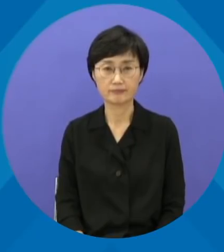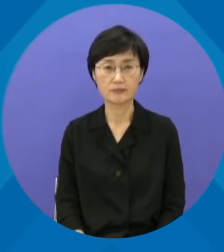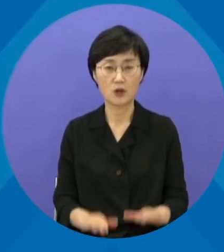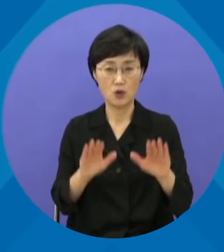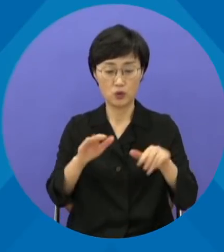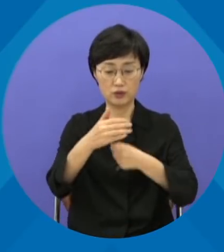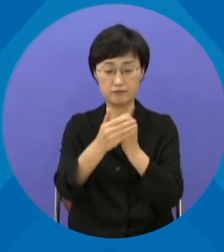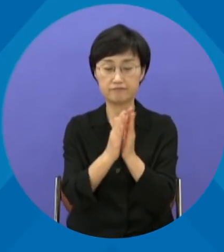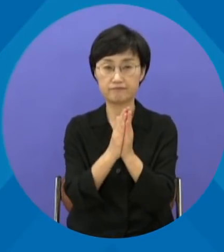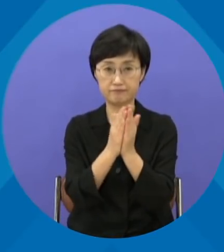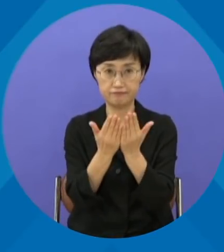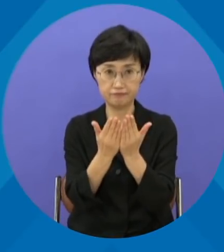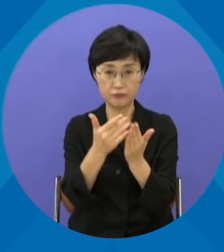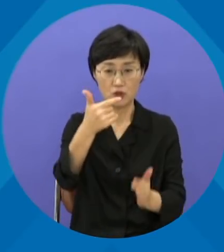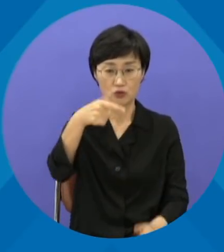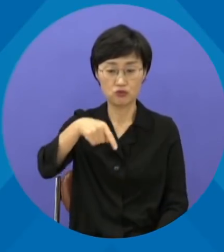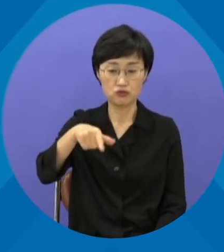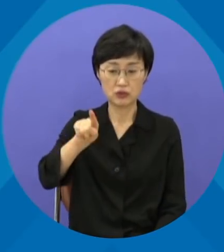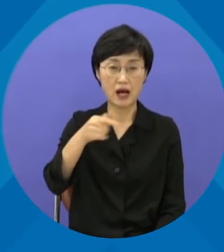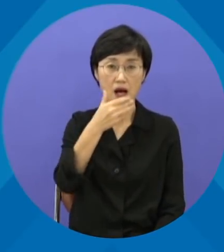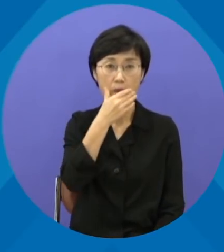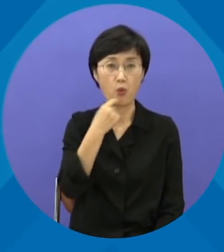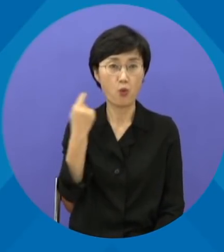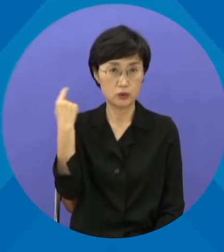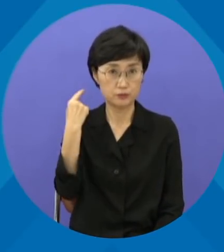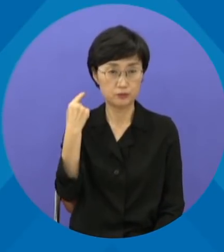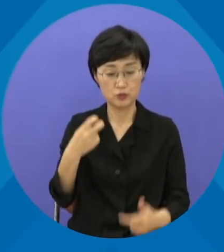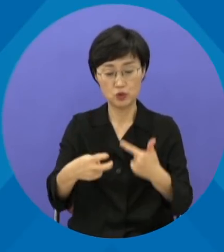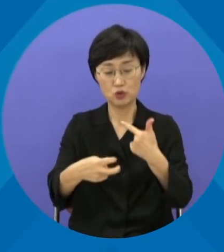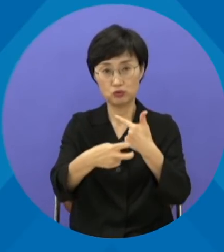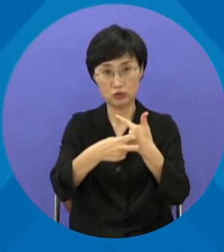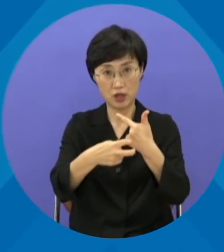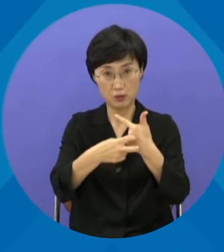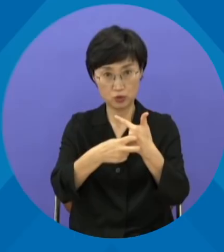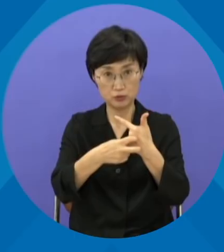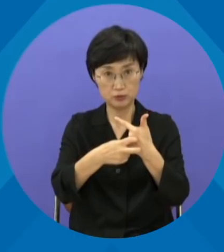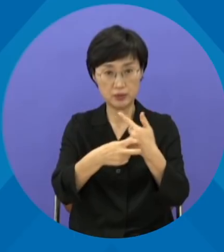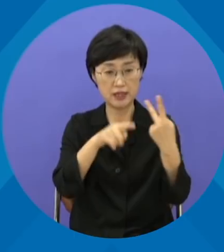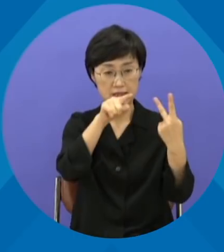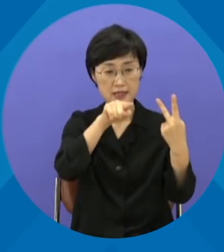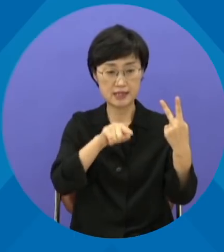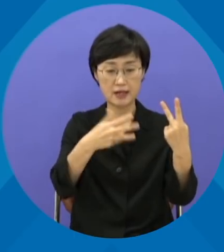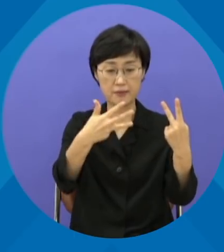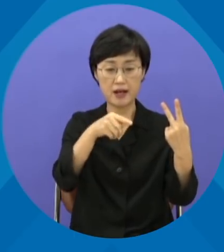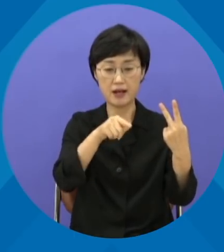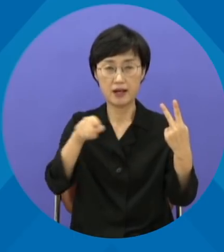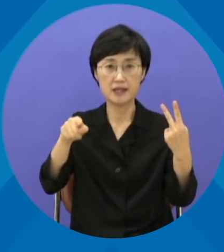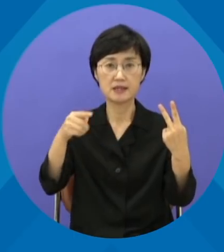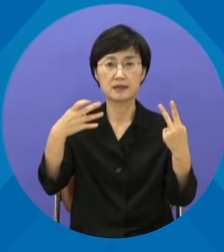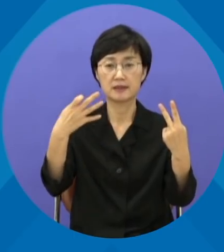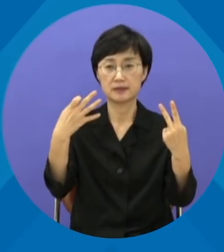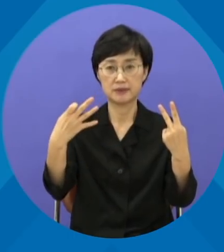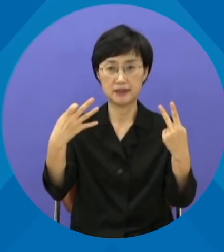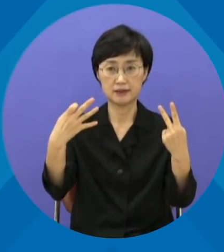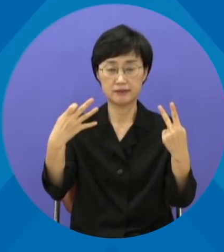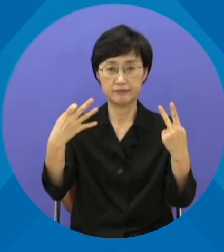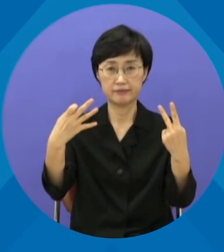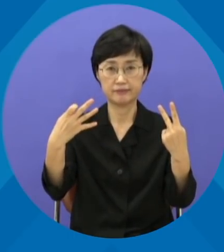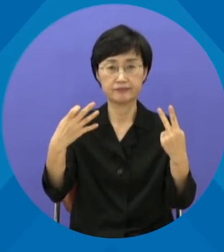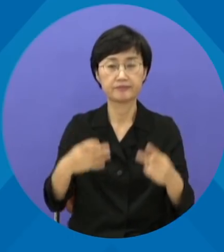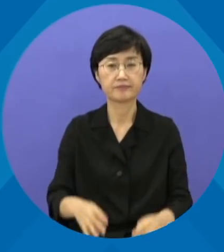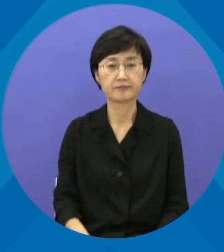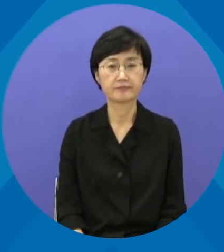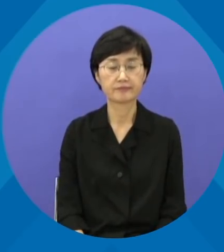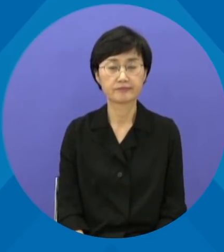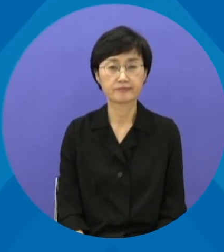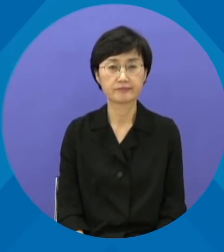성취될 하나님의 말씀은 누가복음 2장 8절에서 14절의 말씀입니다. The word of God's covenant that will be fulfilled is Luke chapter 2 verses 8 to 14.